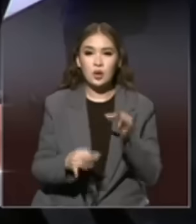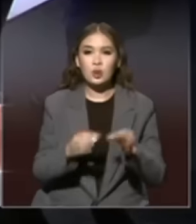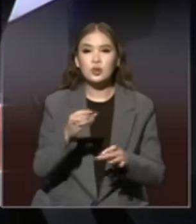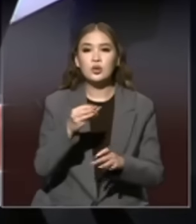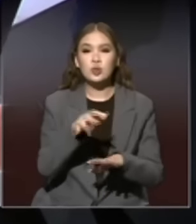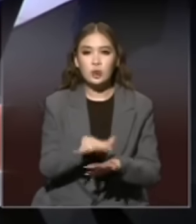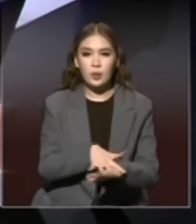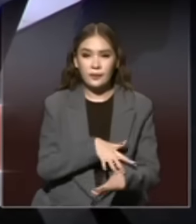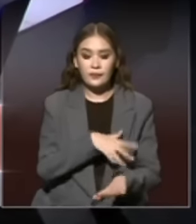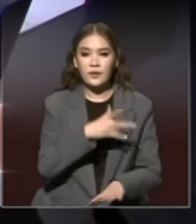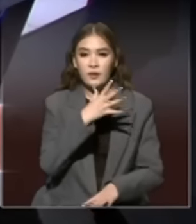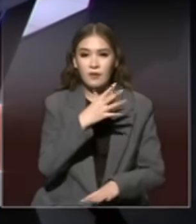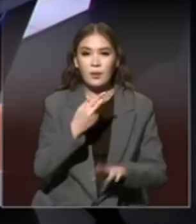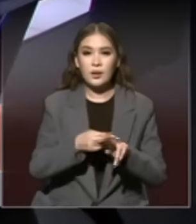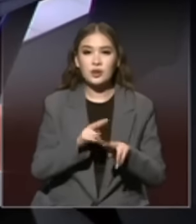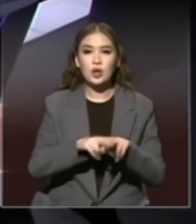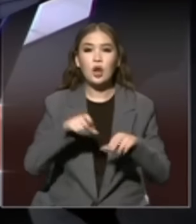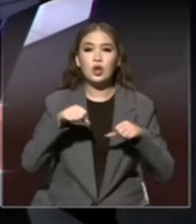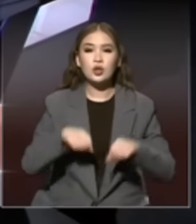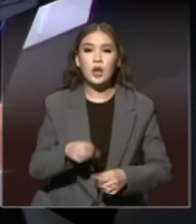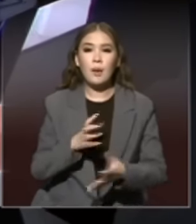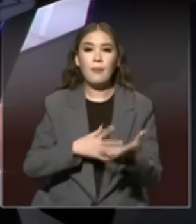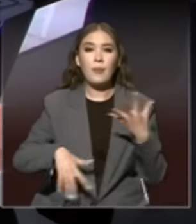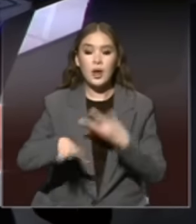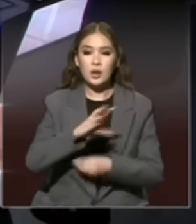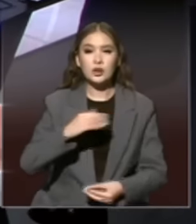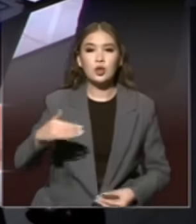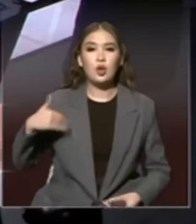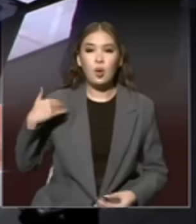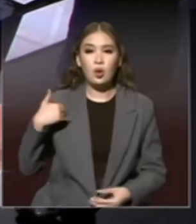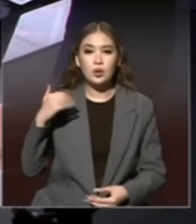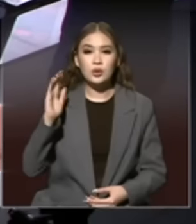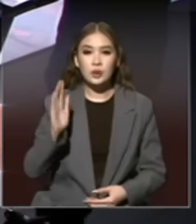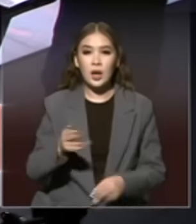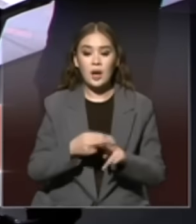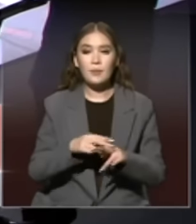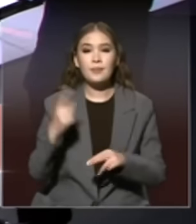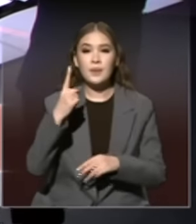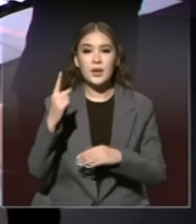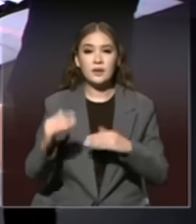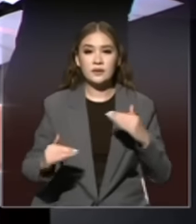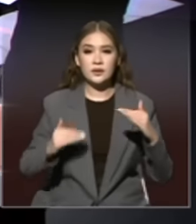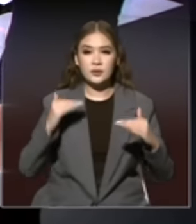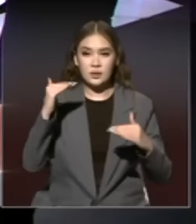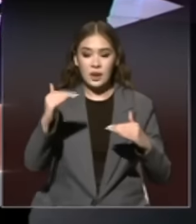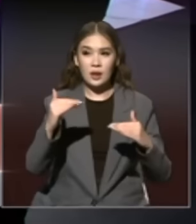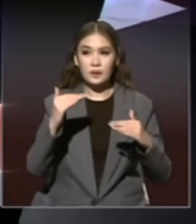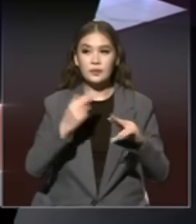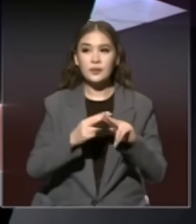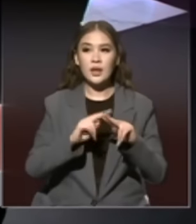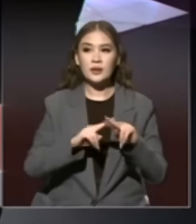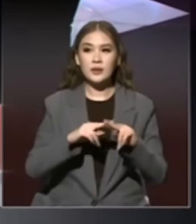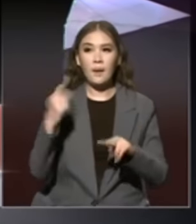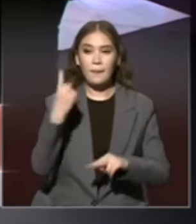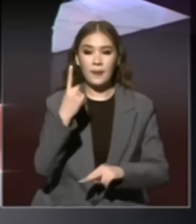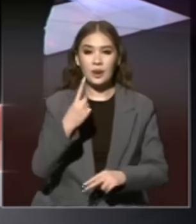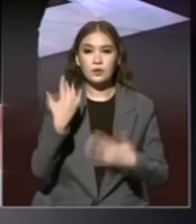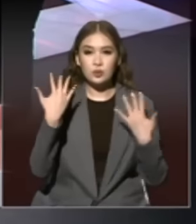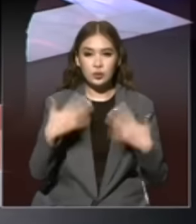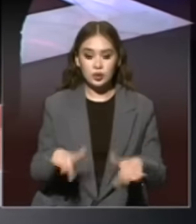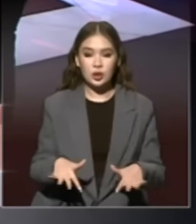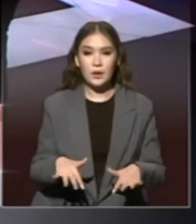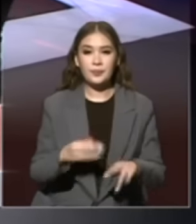бәрі жаңағы осы құқықтарының бәрін қолданады. Қалайда. Алғашқы саты ғой сот. Иә. Қазір енді бірінші сатыдан өтті ғой.